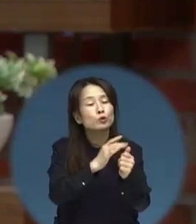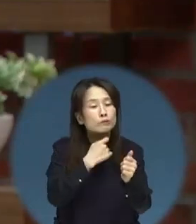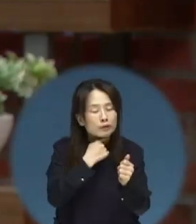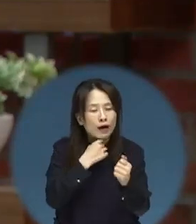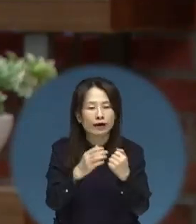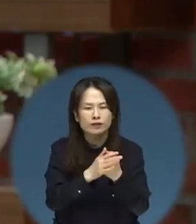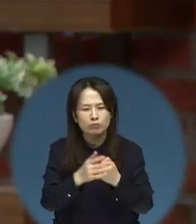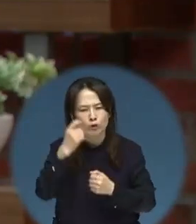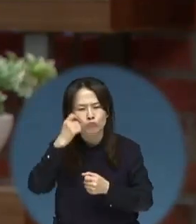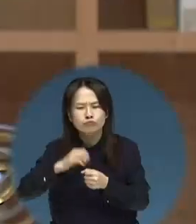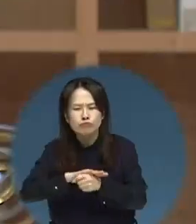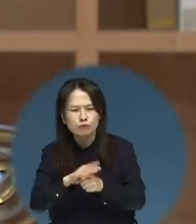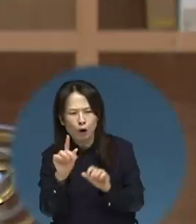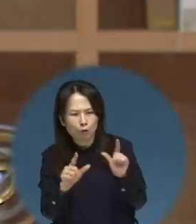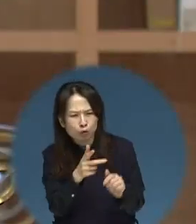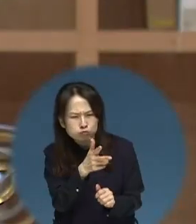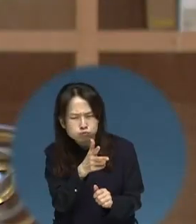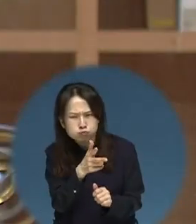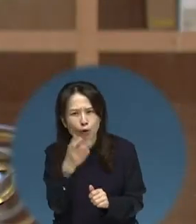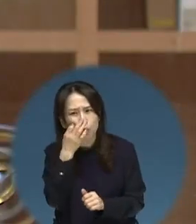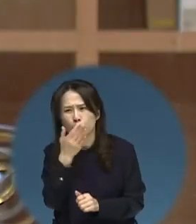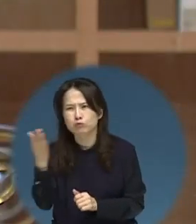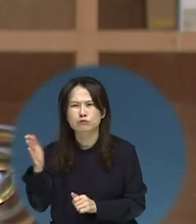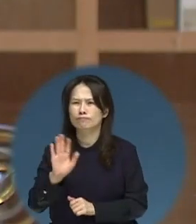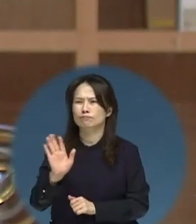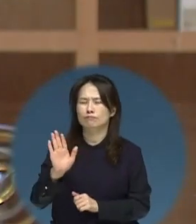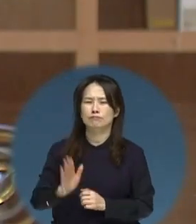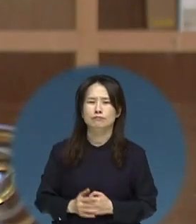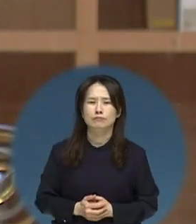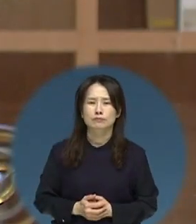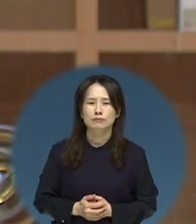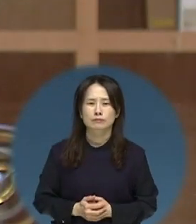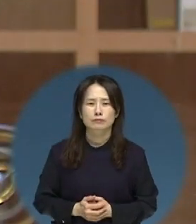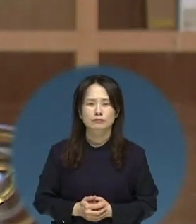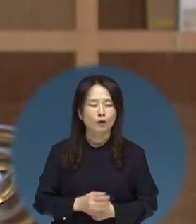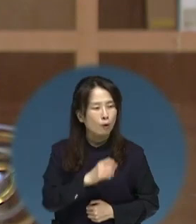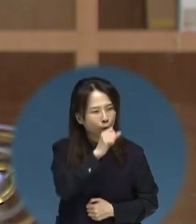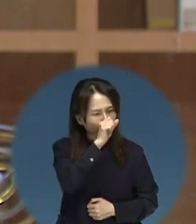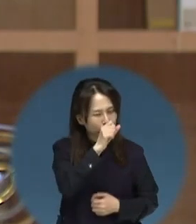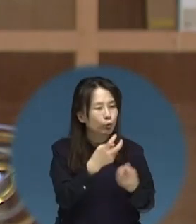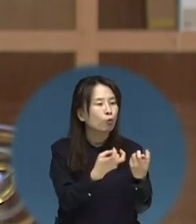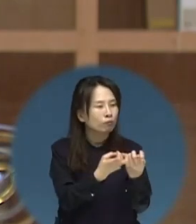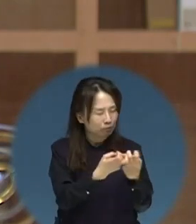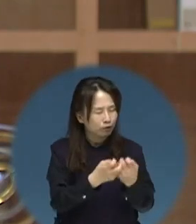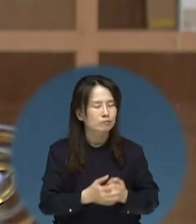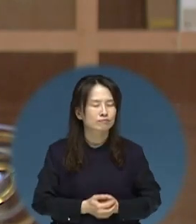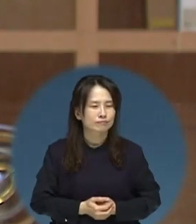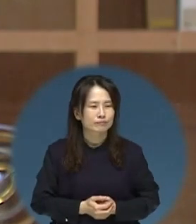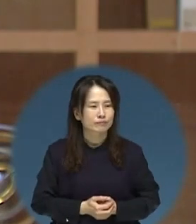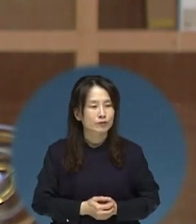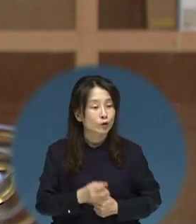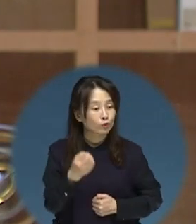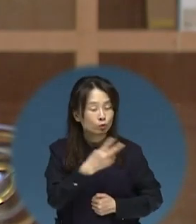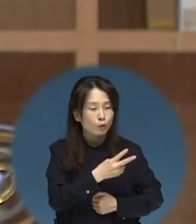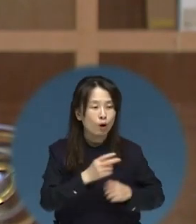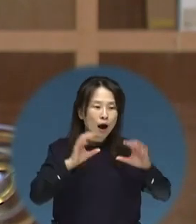않겠다라고 선언한 거예요. 좋은 원칙인데요. 네. 또 눈에 띄는 게 아이들과 주민들의